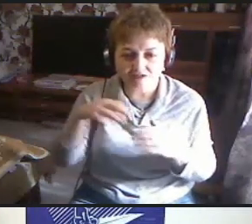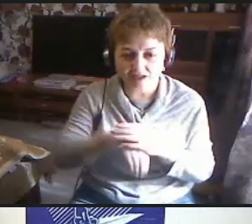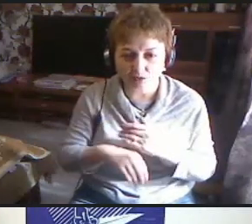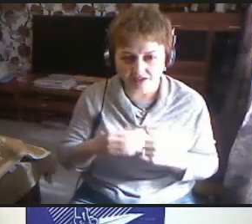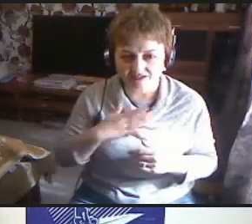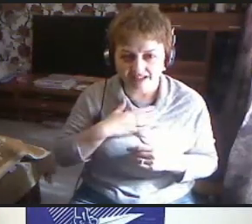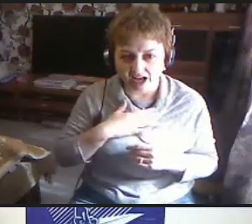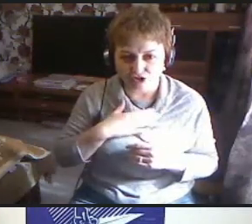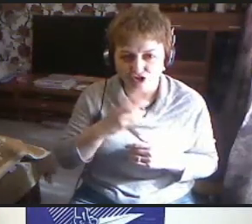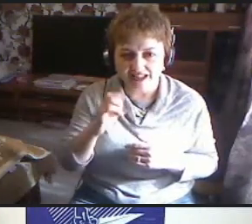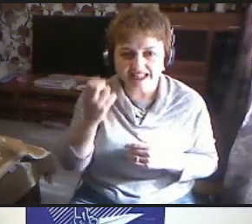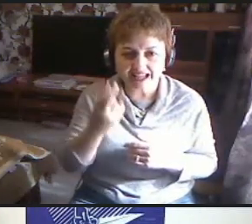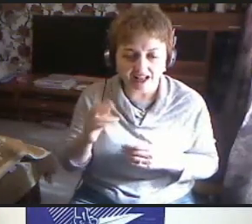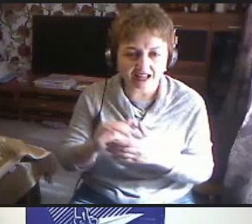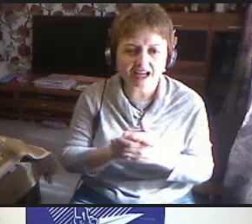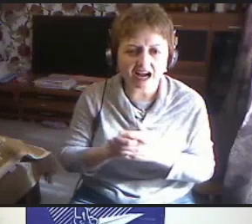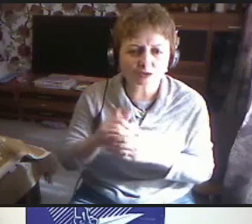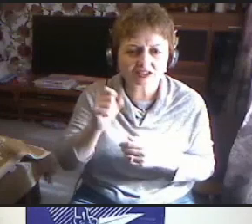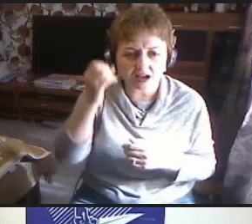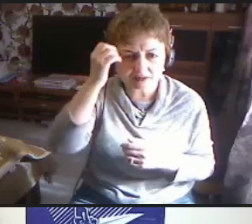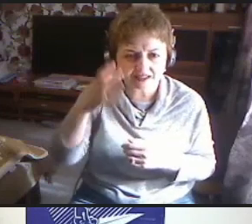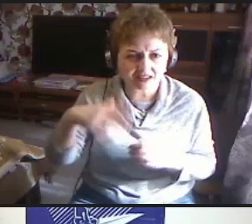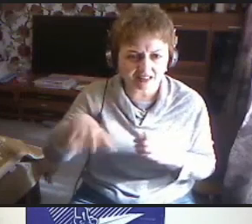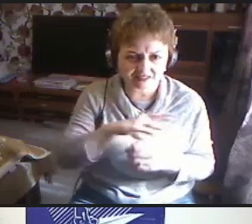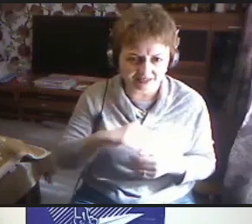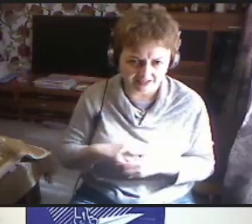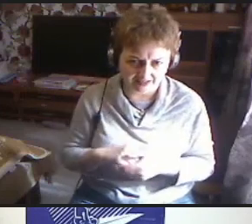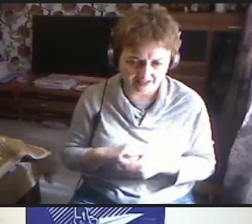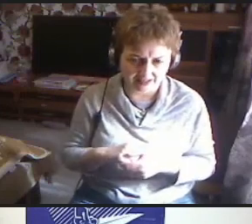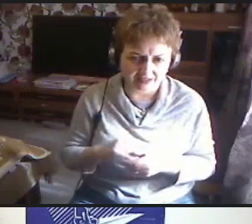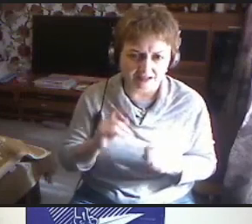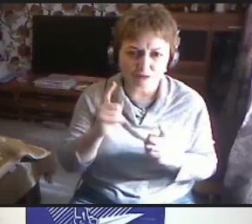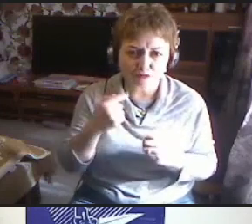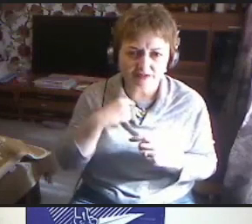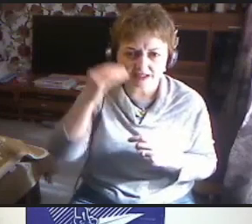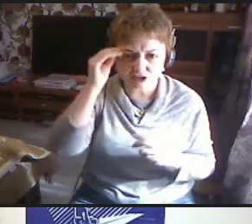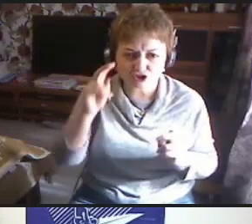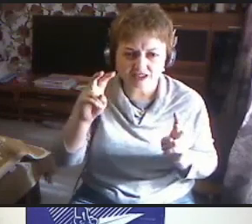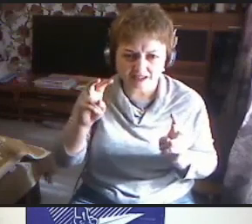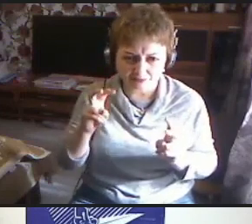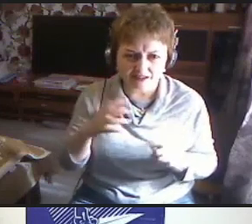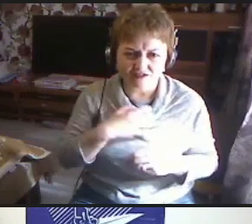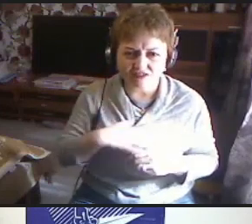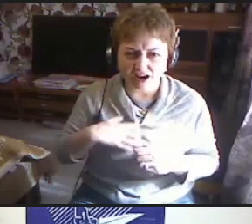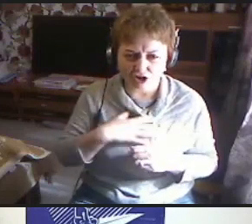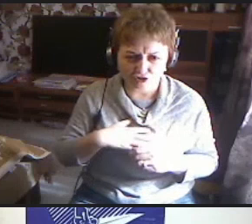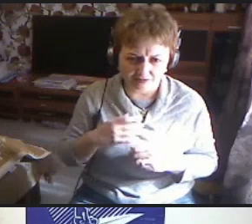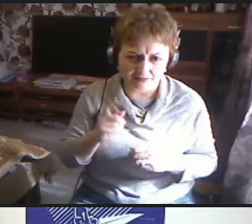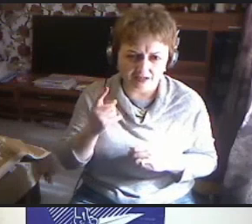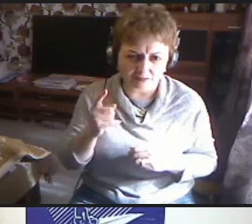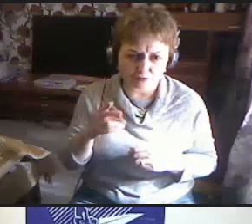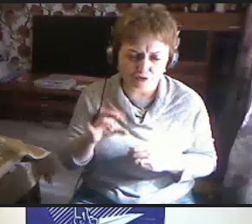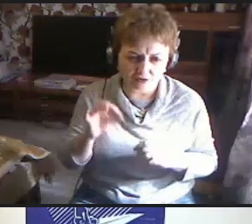которые входят в нашу национальную коалицию за образование для всех. Почему мне кажется, эта тема достаточно важна?